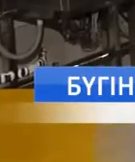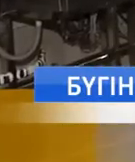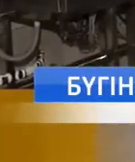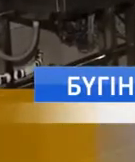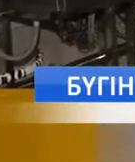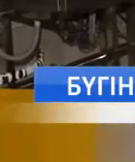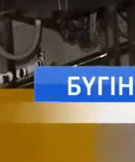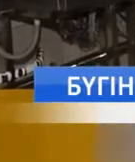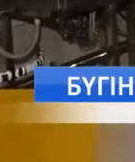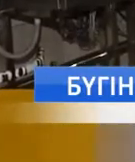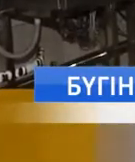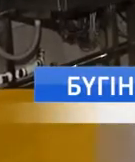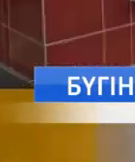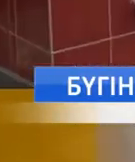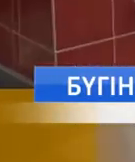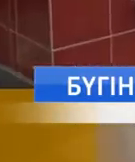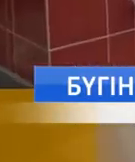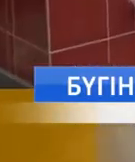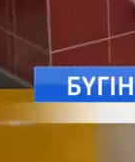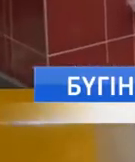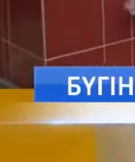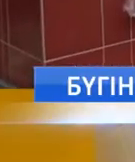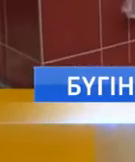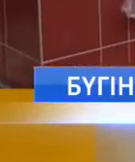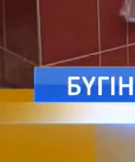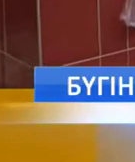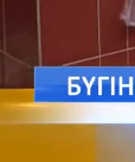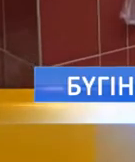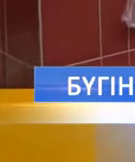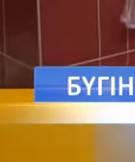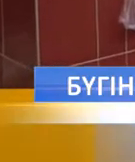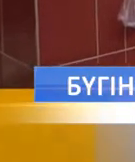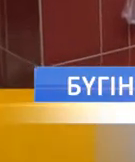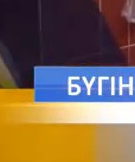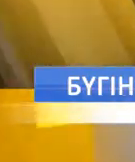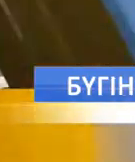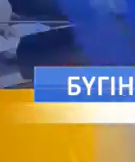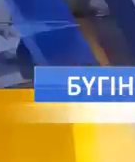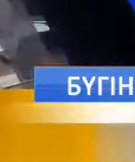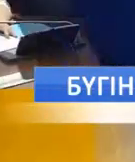келді. Мекемелерді аралап, өндіріс орындарында жетсулық қыз-келіншектермен кездесті.